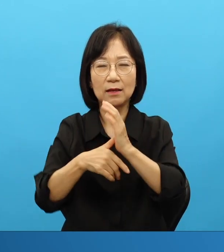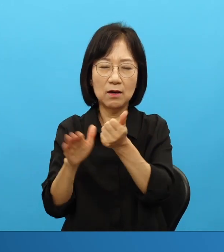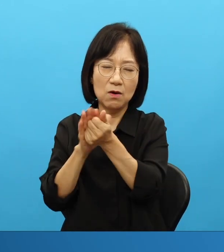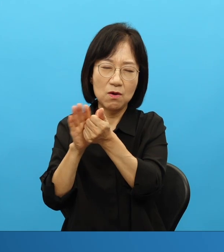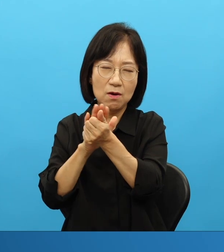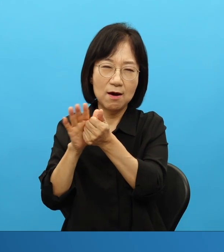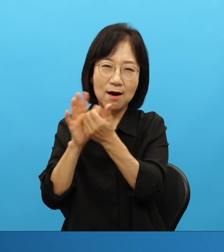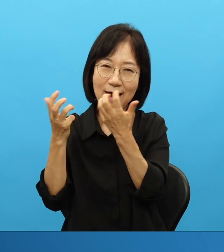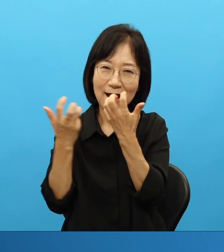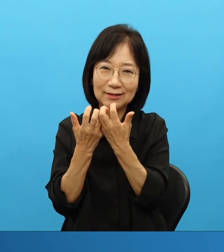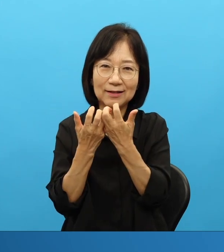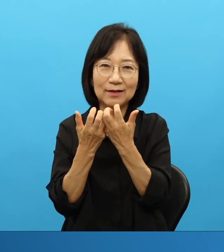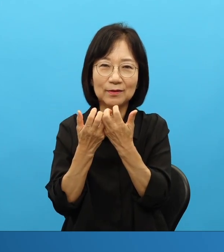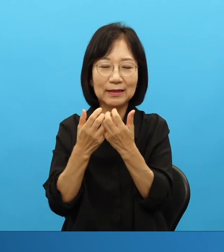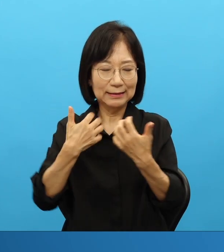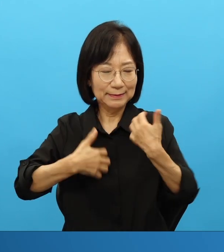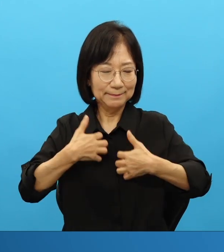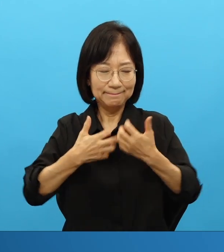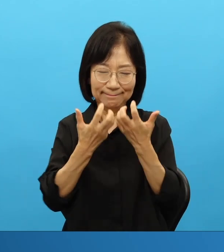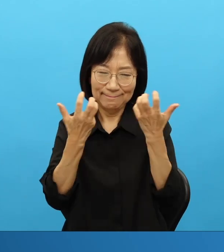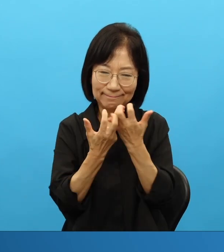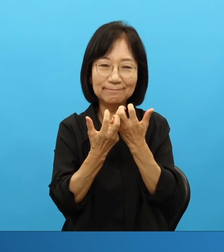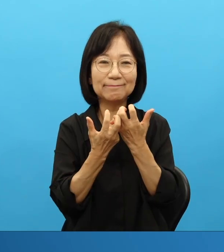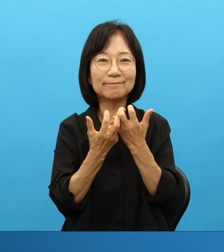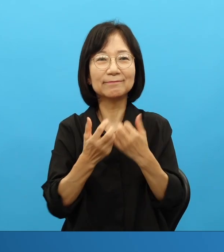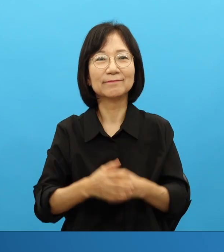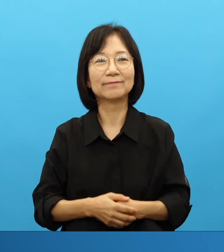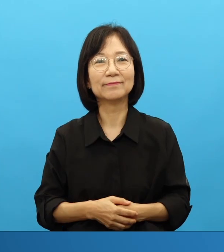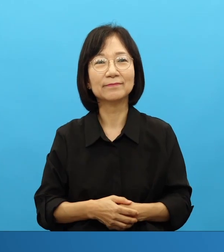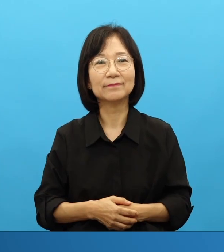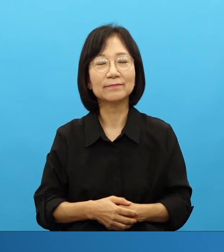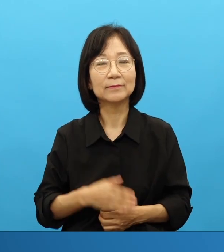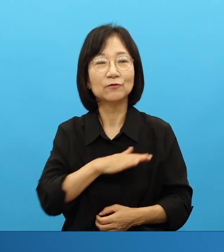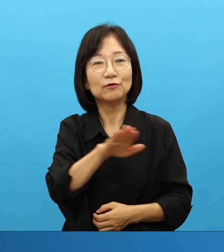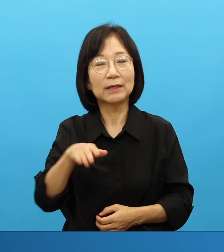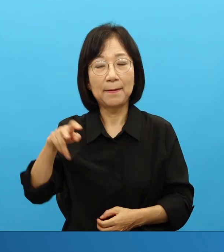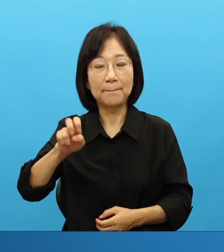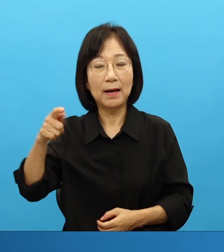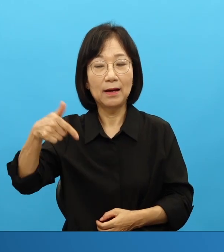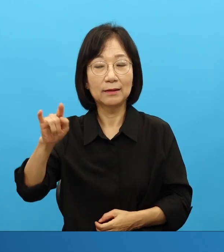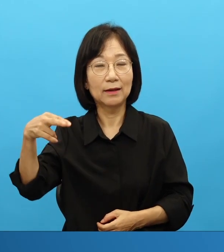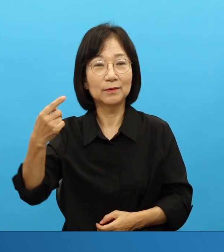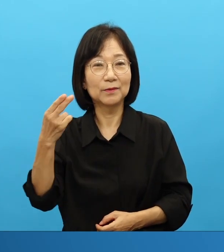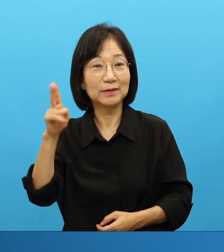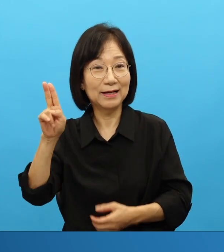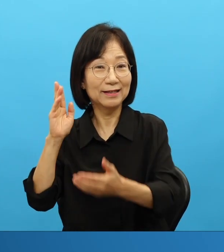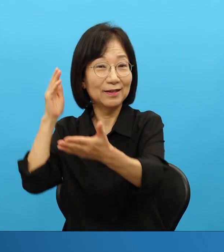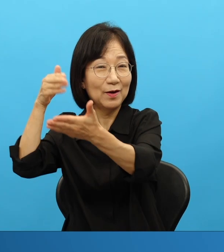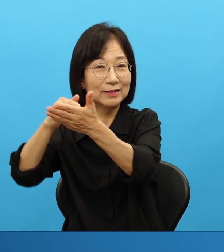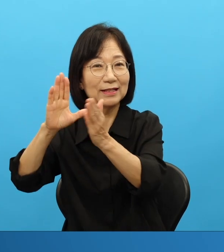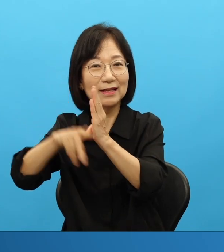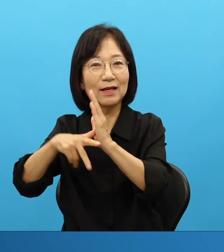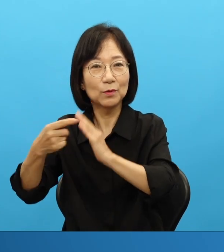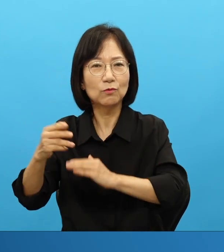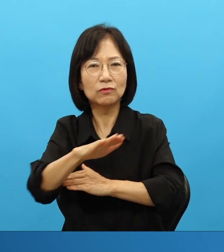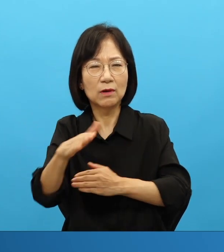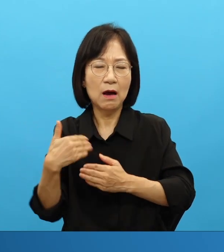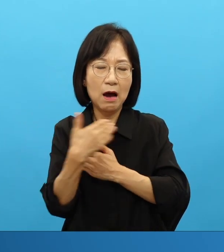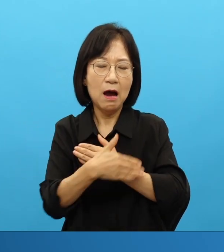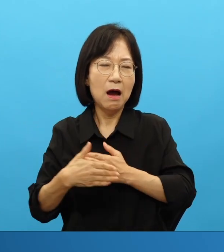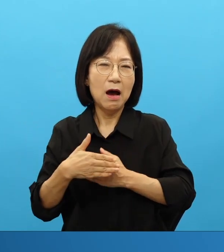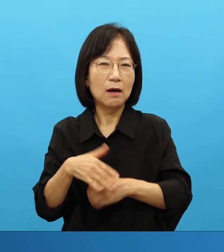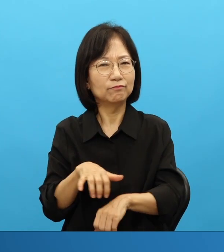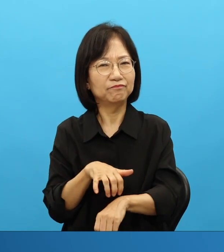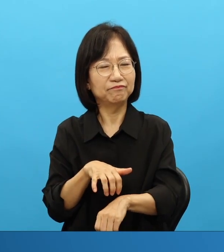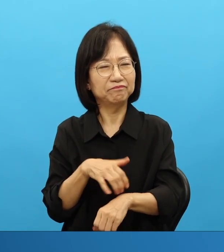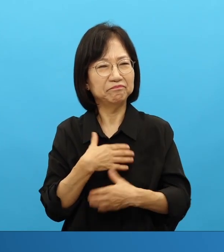또 위로가 가득하고 기쁨이 넘치는도다. 우리가 마게도냐에 이르렀을 때에도 우리 육체가